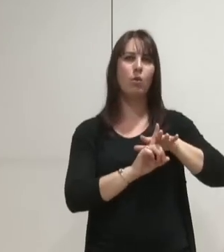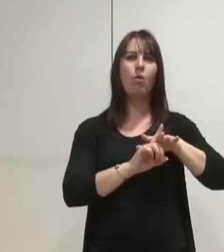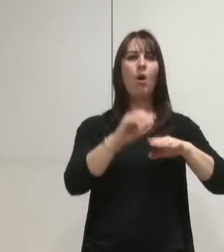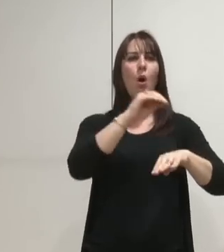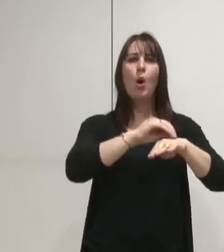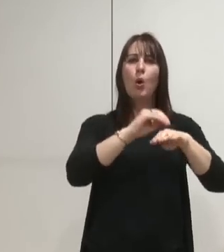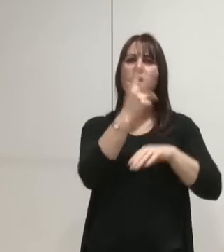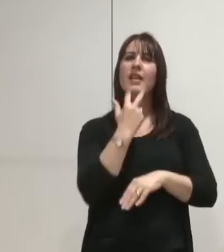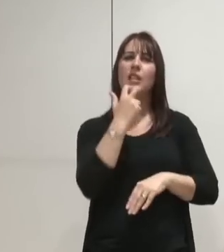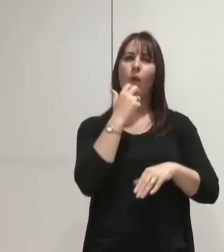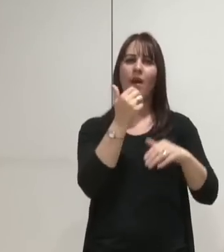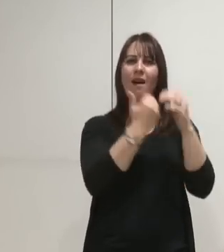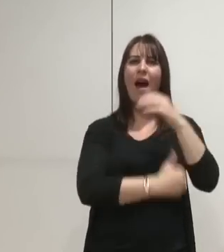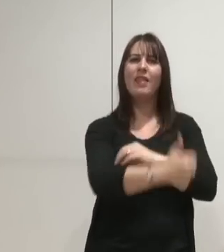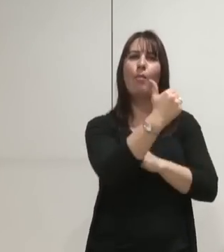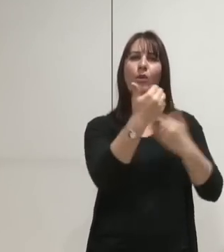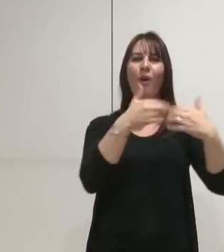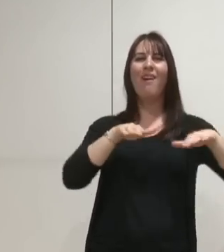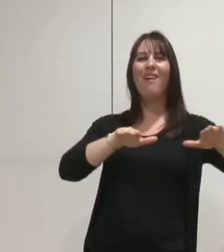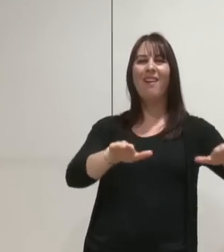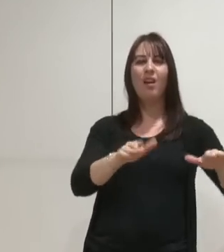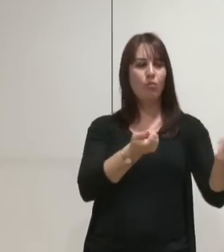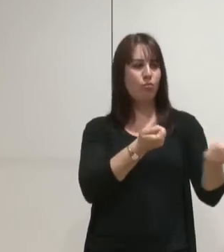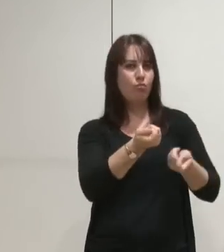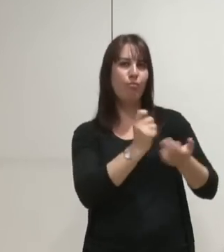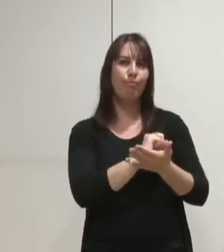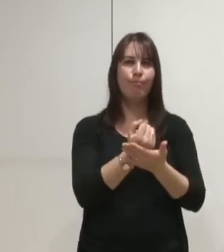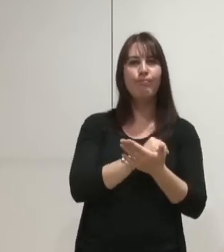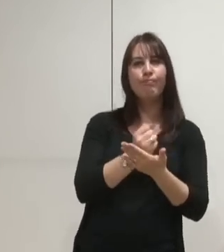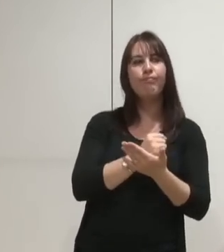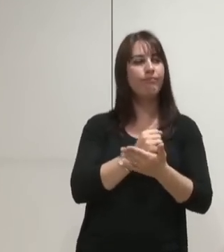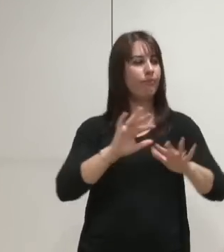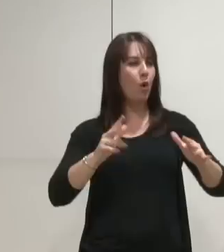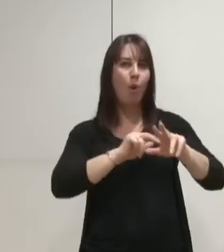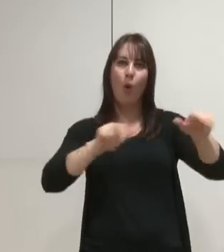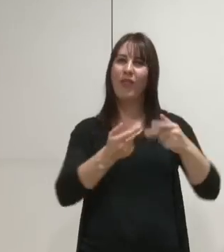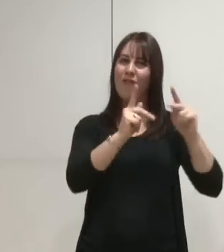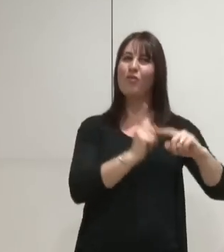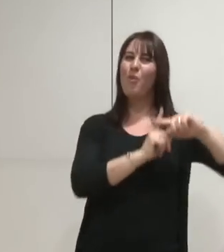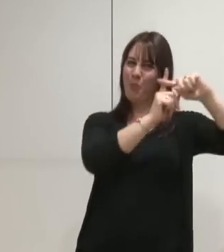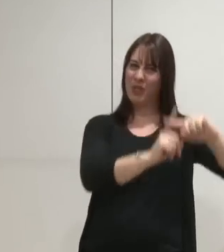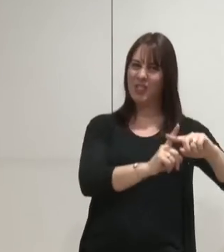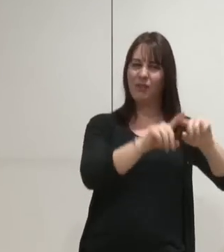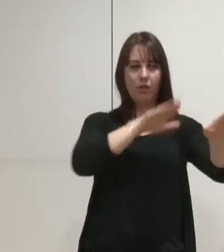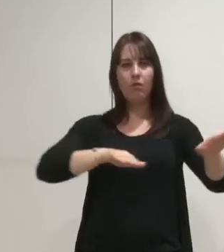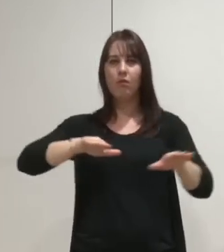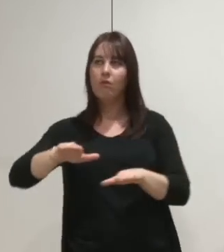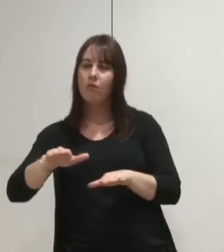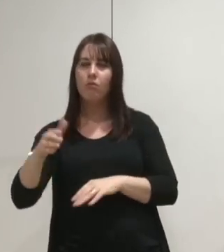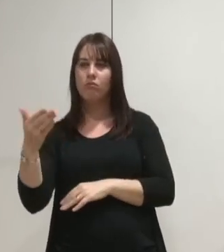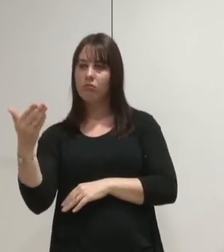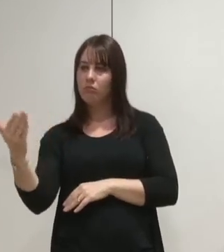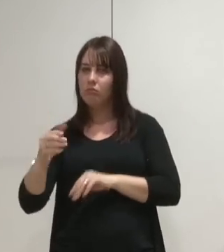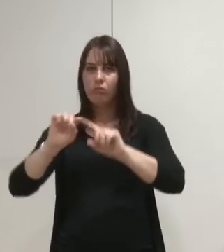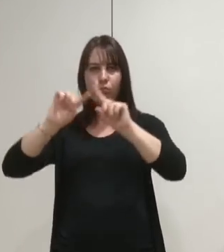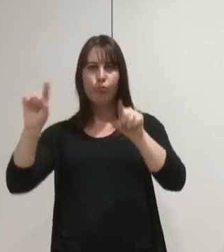indépendants pour dans le pilotage et la gouvernance de ces contrats de ville donc des éléments positifs et à la fois une fonte des